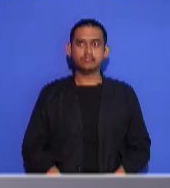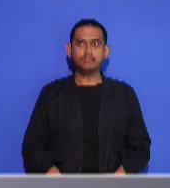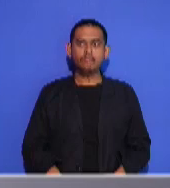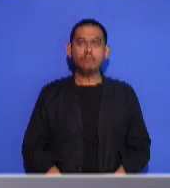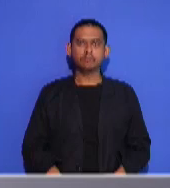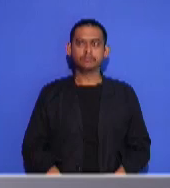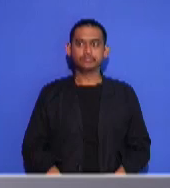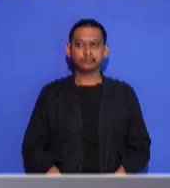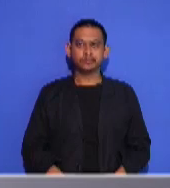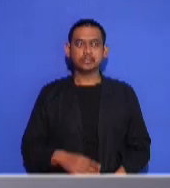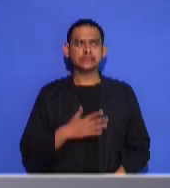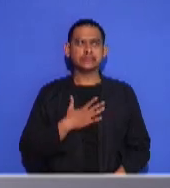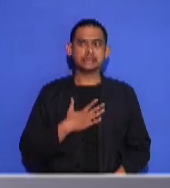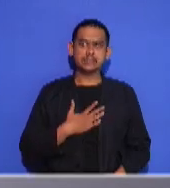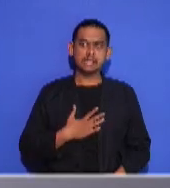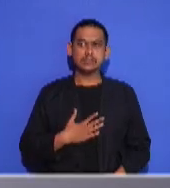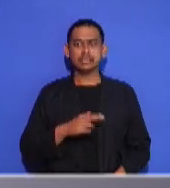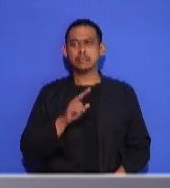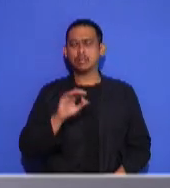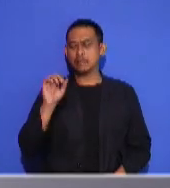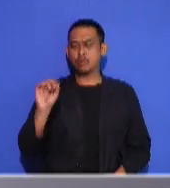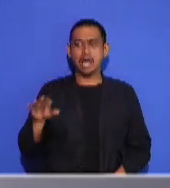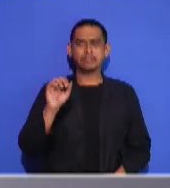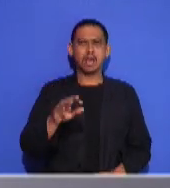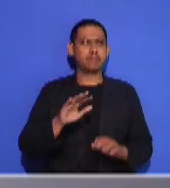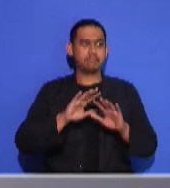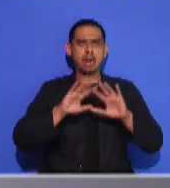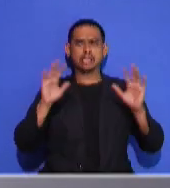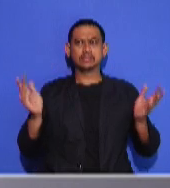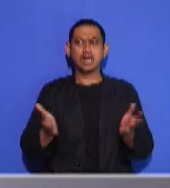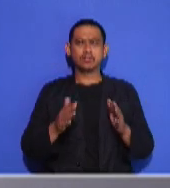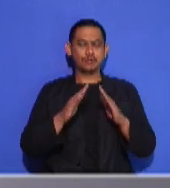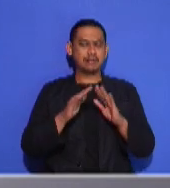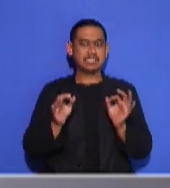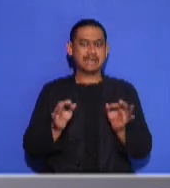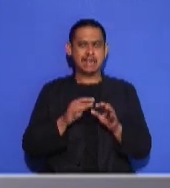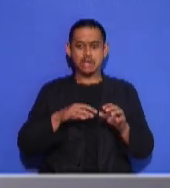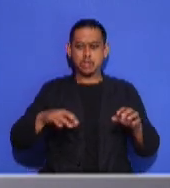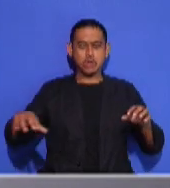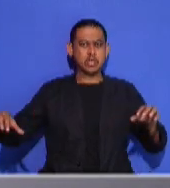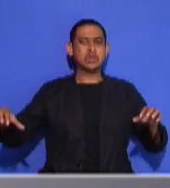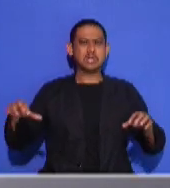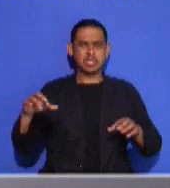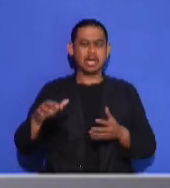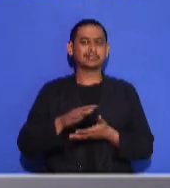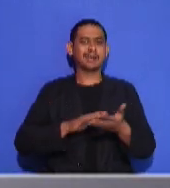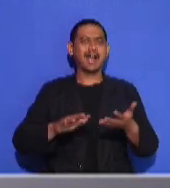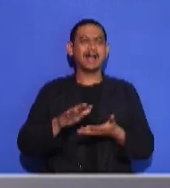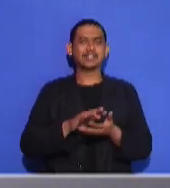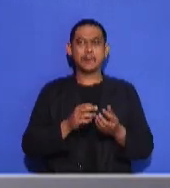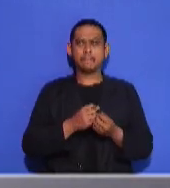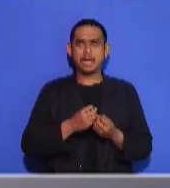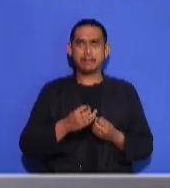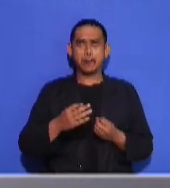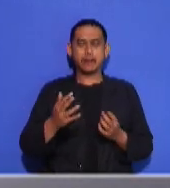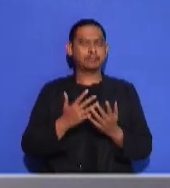prihatin dengan banyaknya sampah di lingkungan dekat pemukiman penduduk akibat pembuangan sampah sembarangan puluan warga relawan dan jajaran